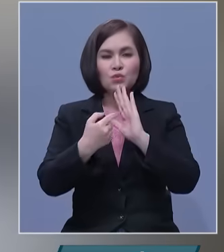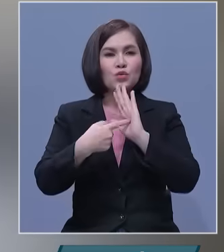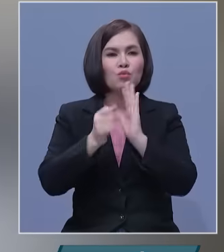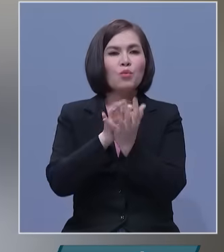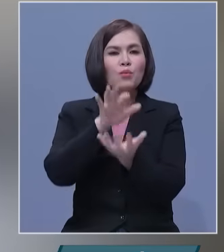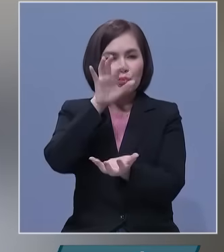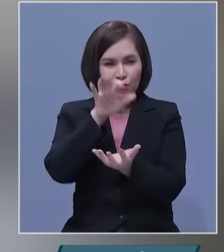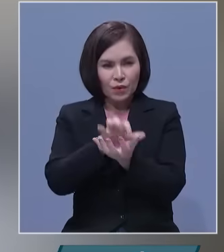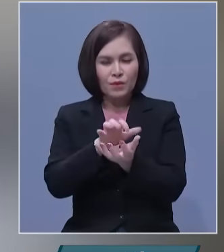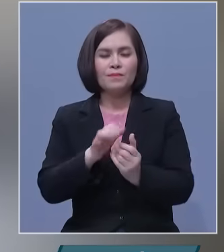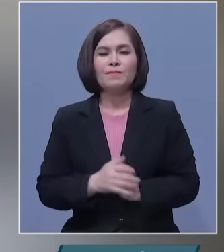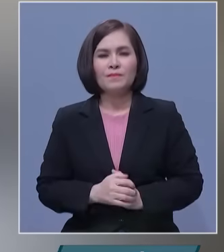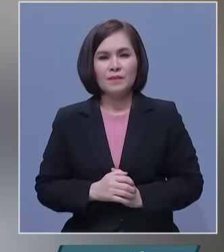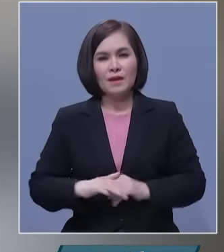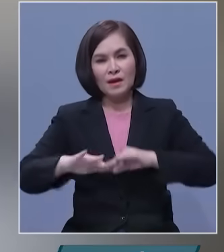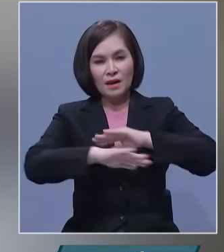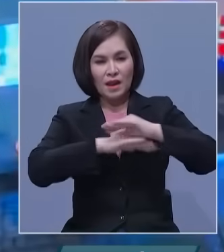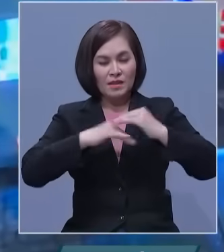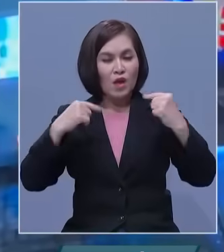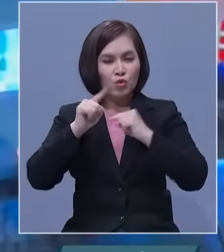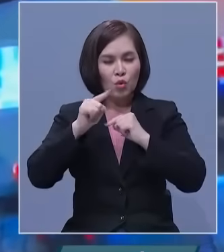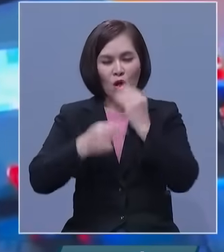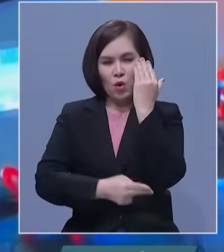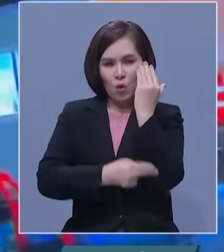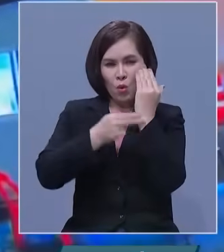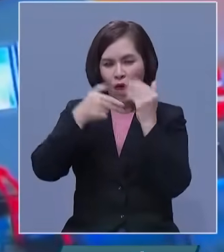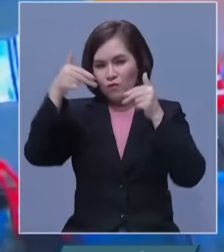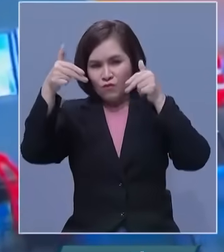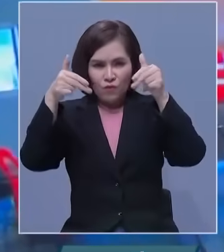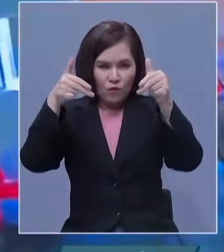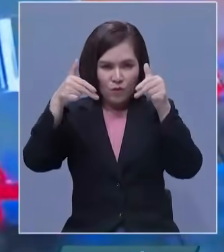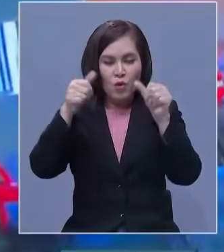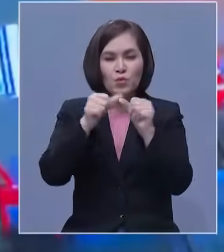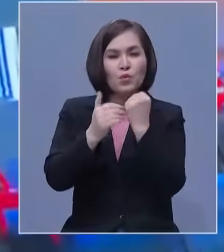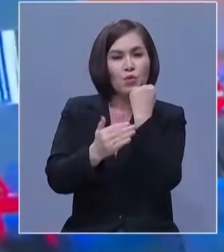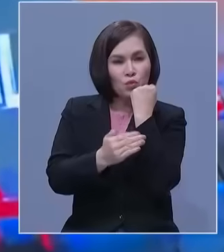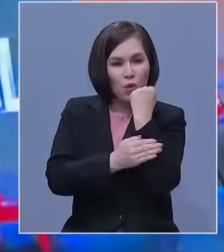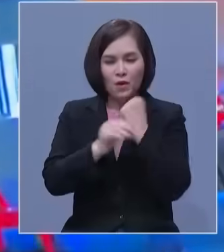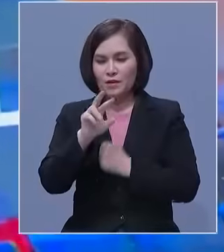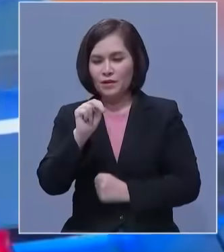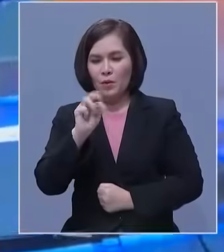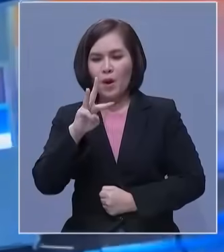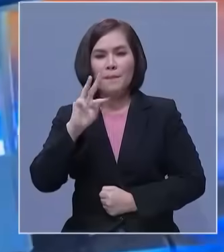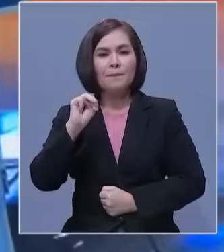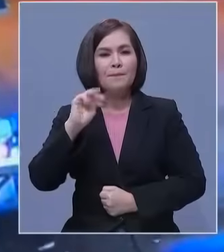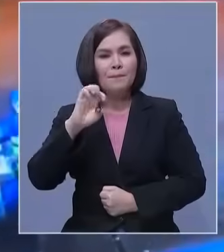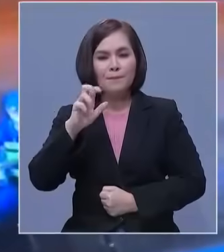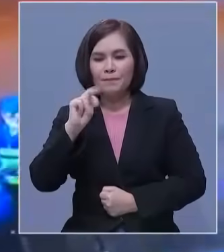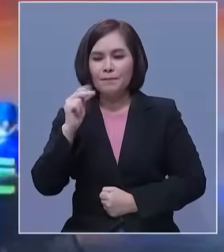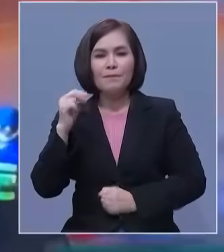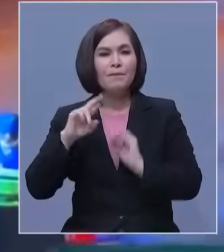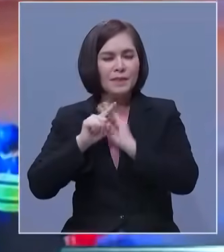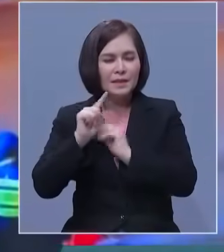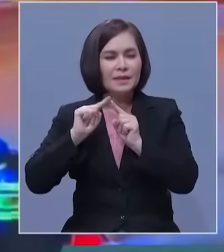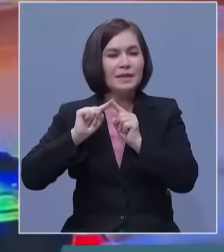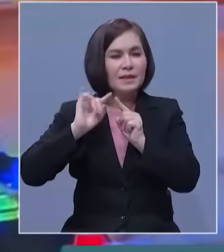การนะครับไปดูภาพจากกล้องวงจรปิดหน้าโรงแรมแห่งหนึ่งใกล้เคียงกับปากซอยนวมินทร์ซอย4ถนนบางนาการ์เด้นนะครับอยู่ที่อำ